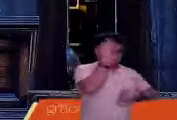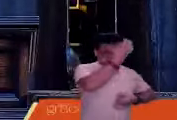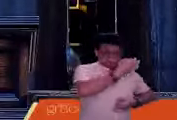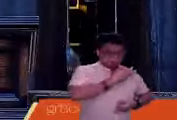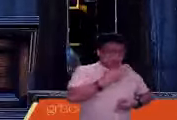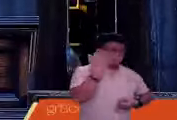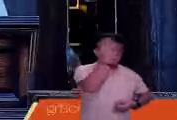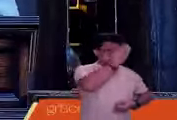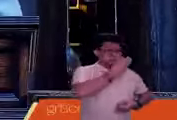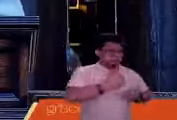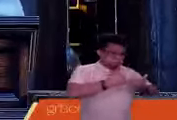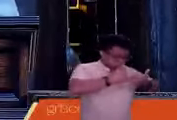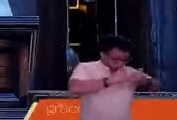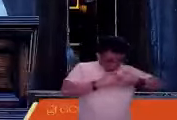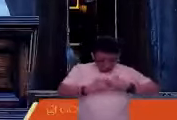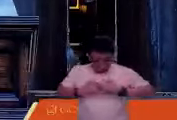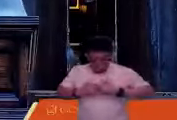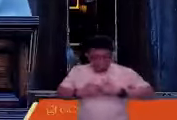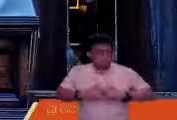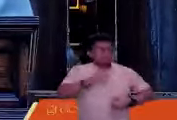lagi.